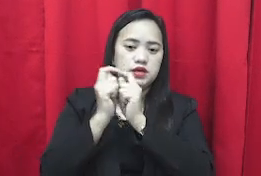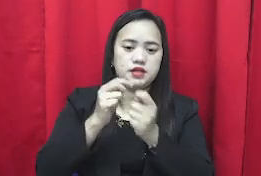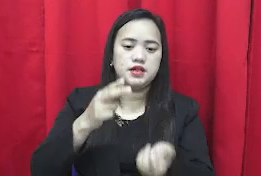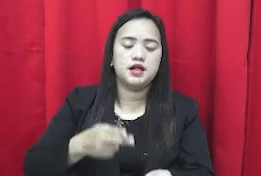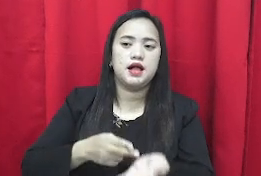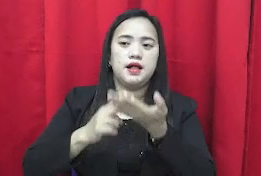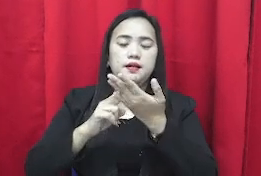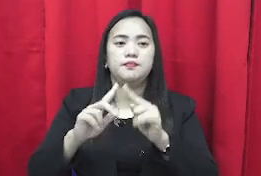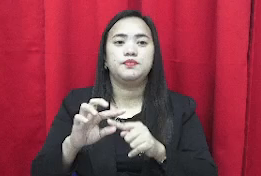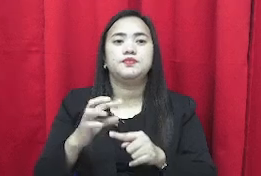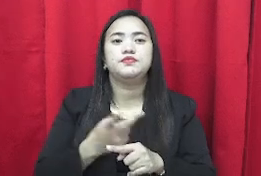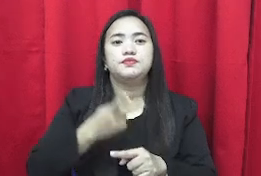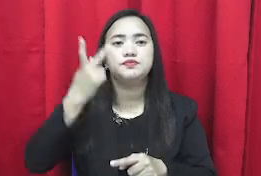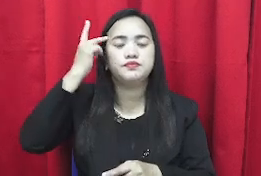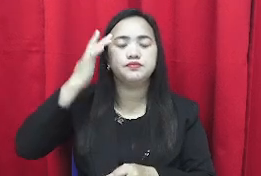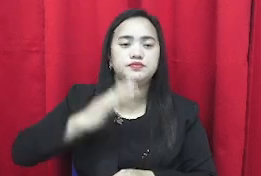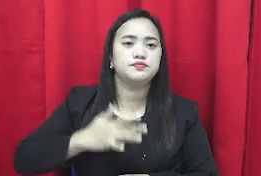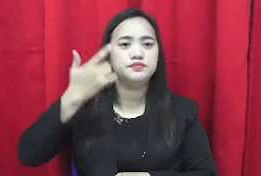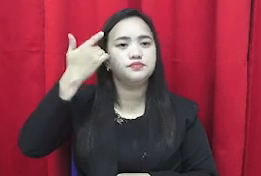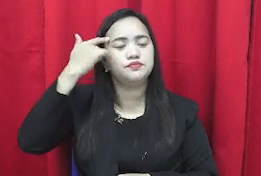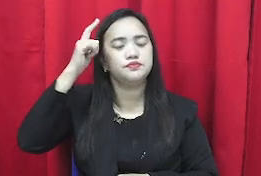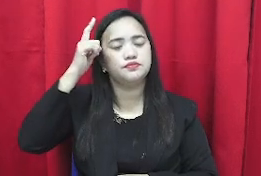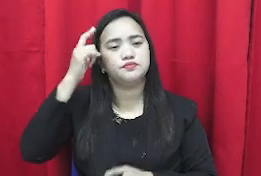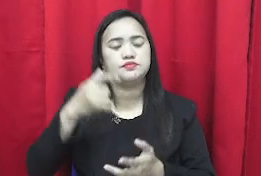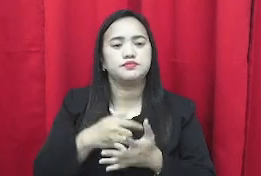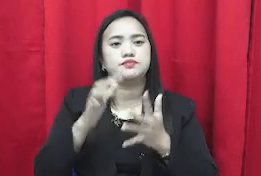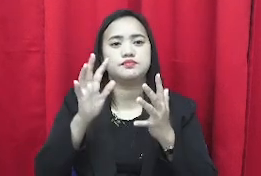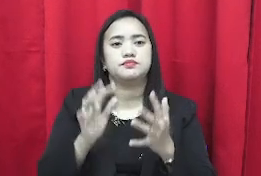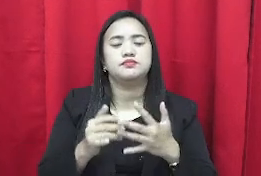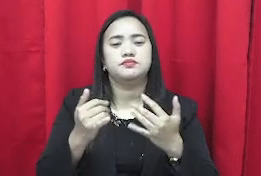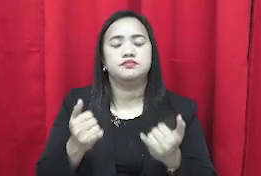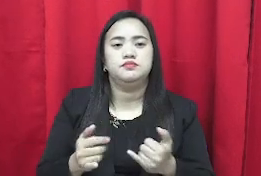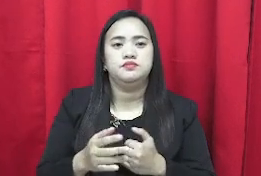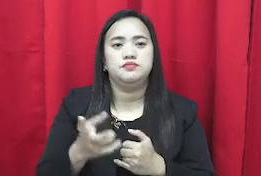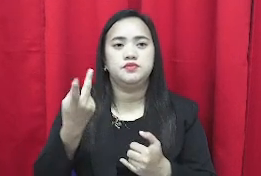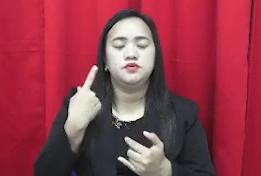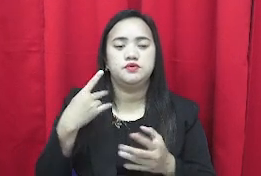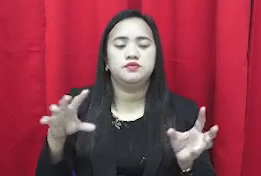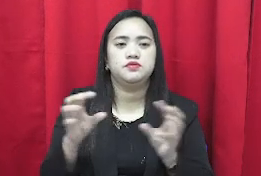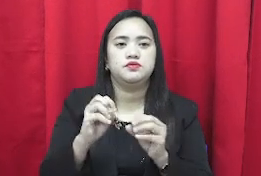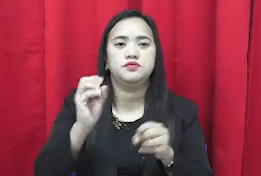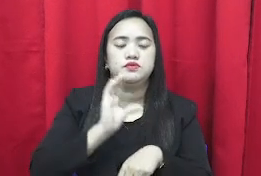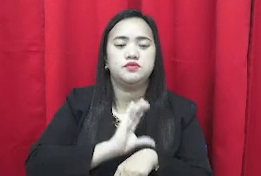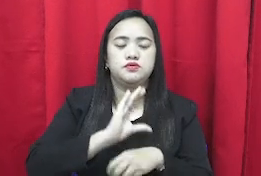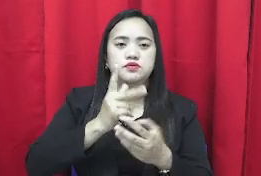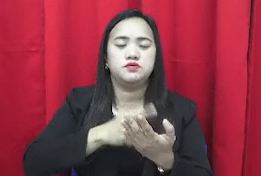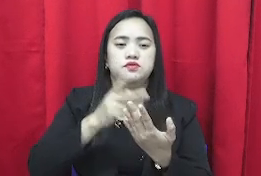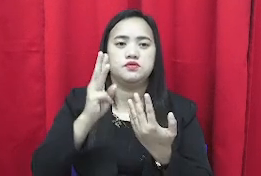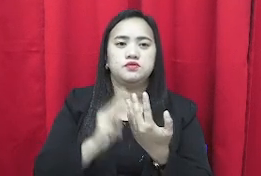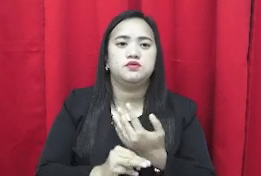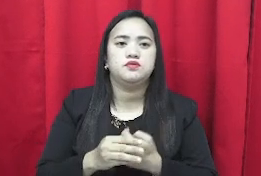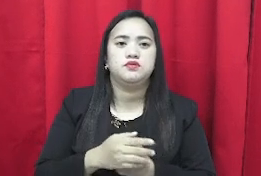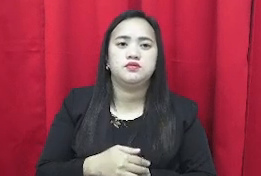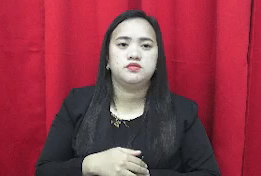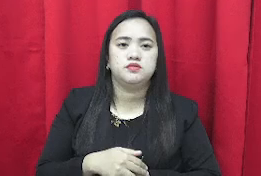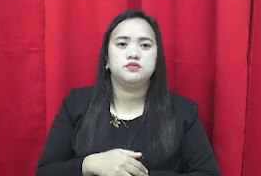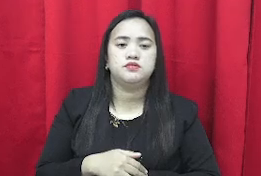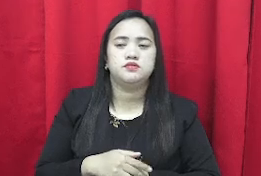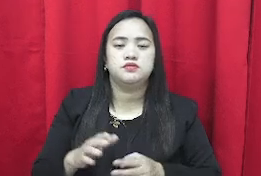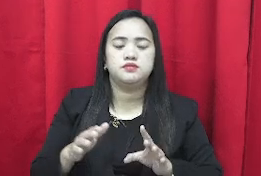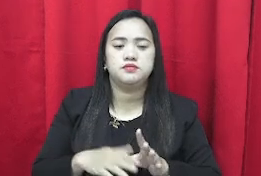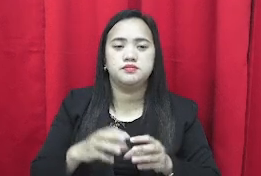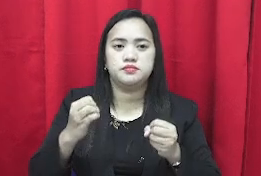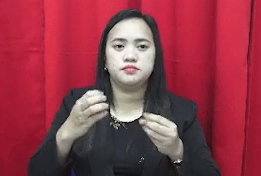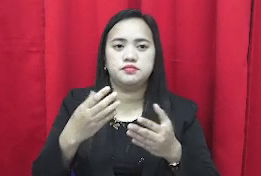nga pwede naman pwede namang gawin ni Pastor na walang programang Ito ' ba eh sa dami ng iniisip ni